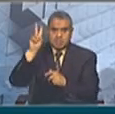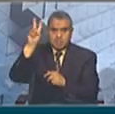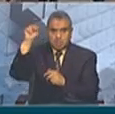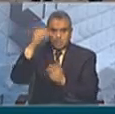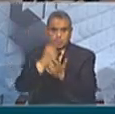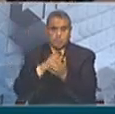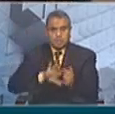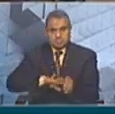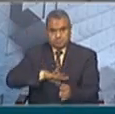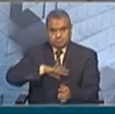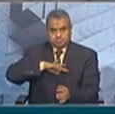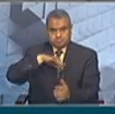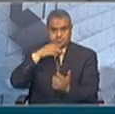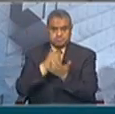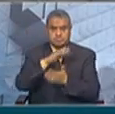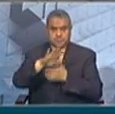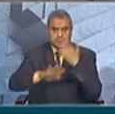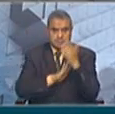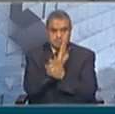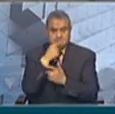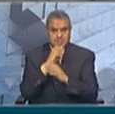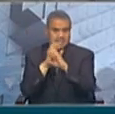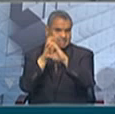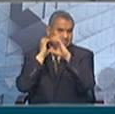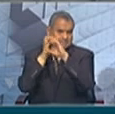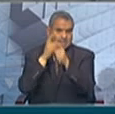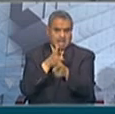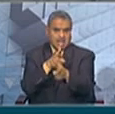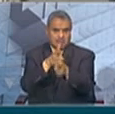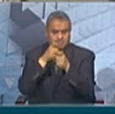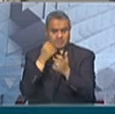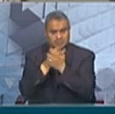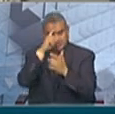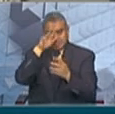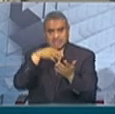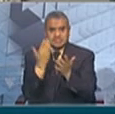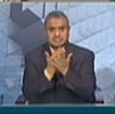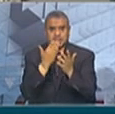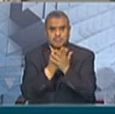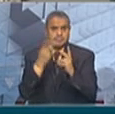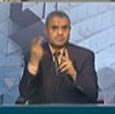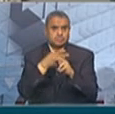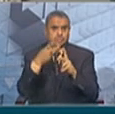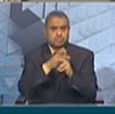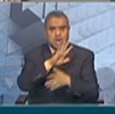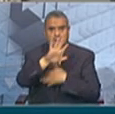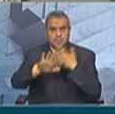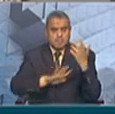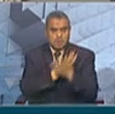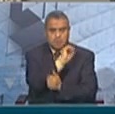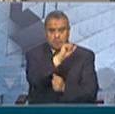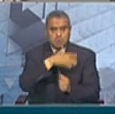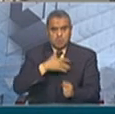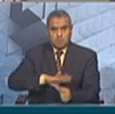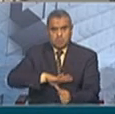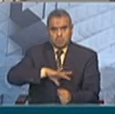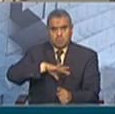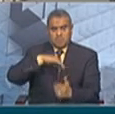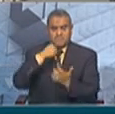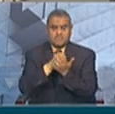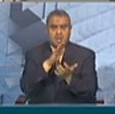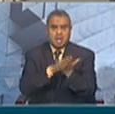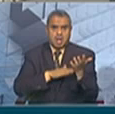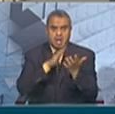أبدت قلقها إزاء استخدام الأسلحة الثقيلة في حي سكني مما أدى إلى ترويع المواطنين وتعريض